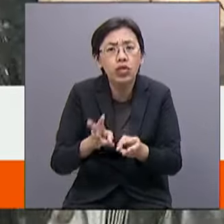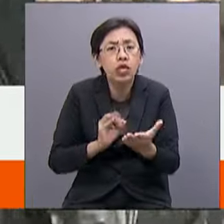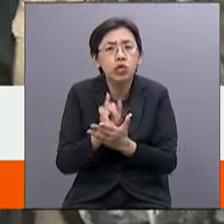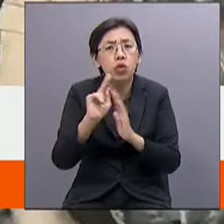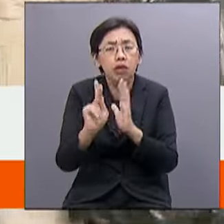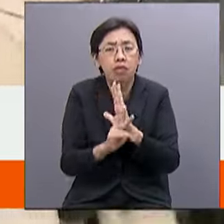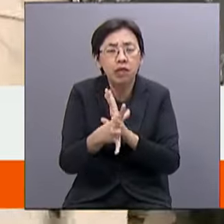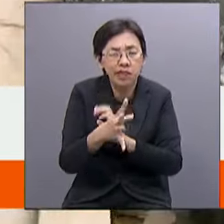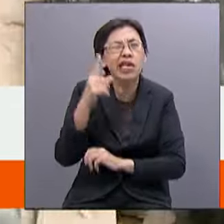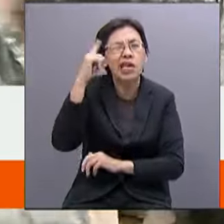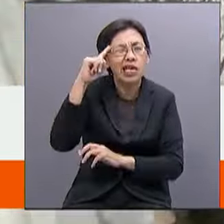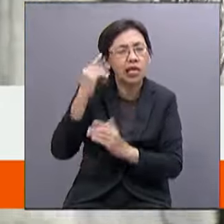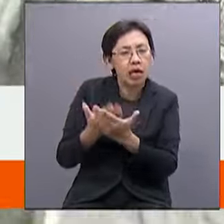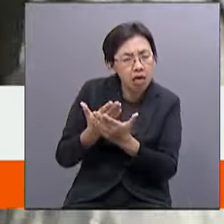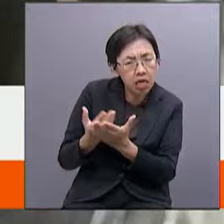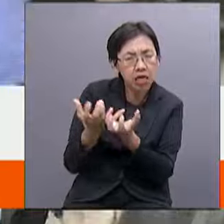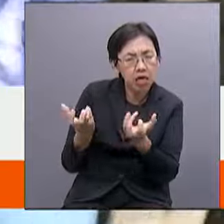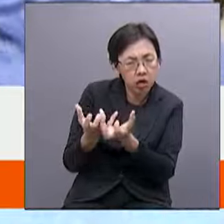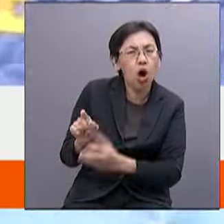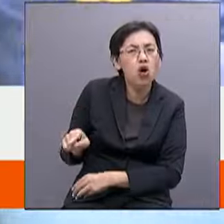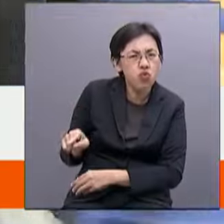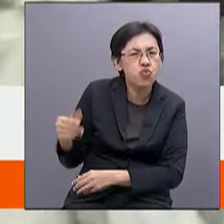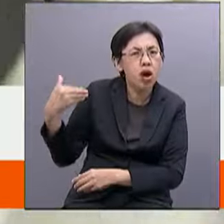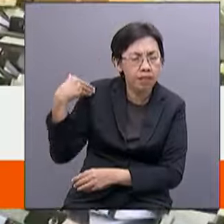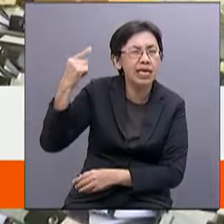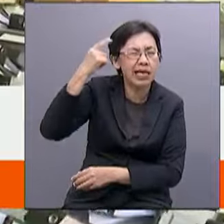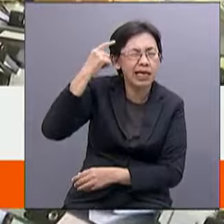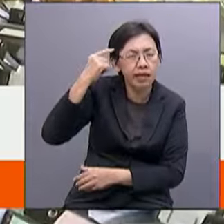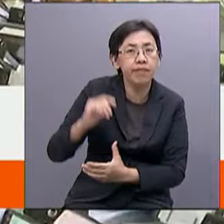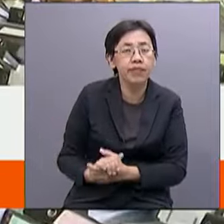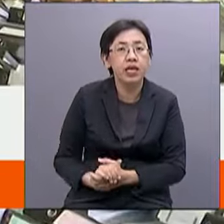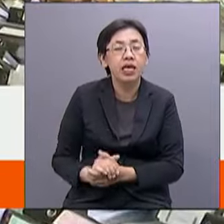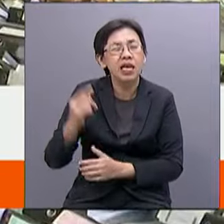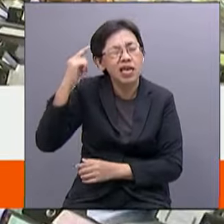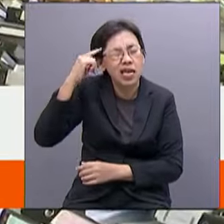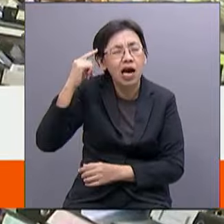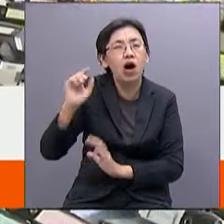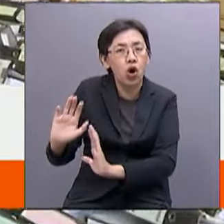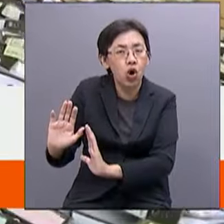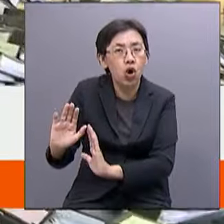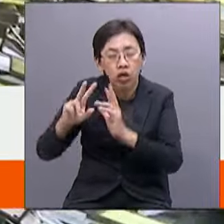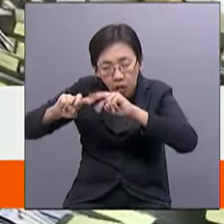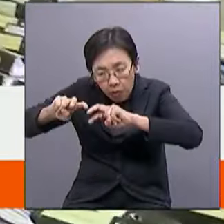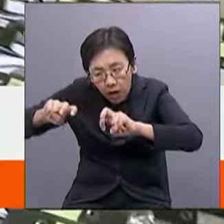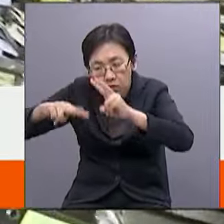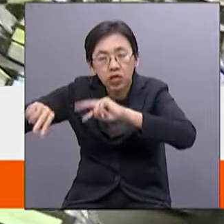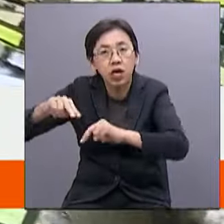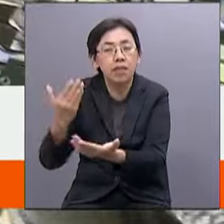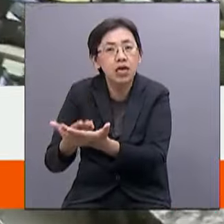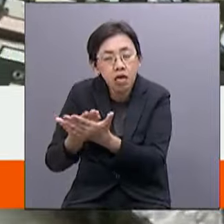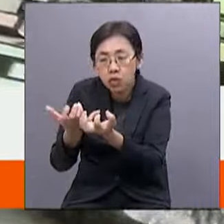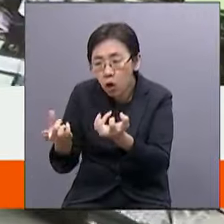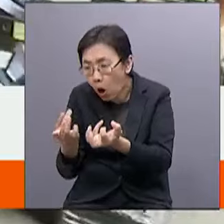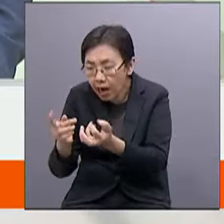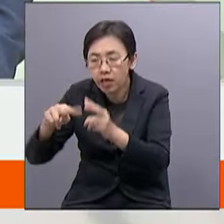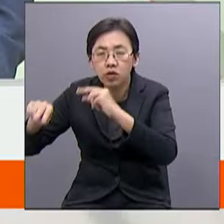จะต้องมีทรัพย์สินเหลืออยู่จำนวนพอสมควรเลยครับตรงน ี ้ก็คงจะต้องมีการสืบทรัพย์ต่อไปครับ ค่ะท่านผู้ช่วยคะแล้วแบบ